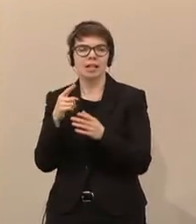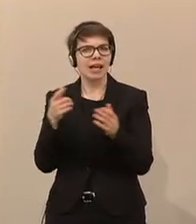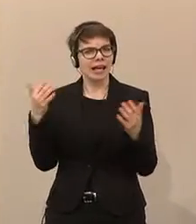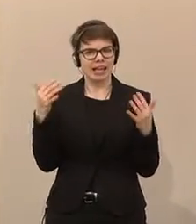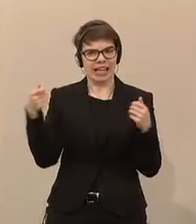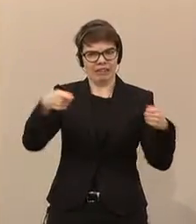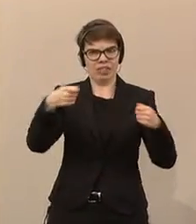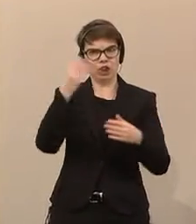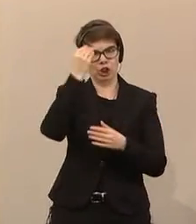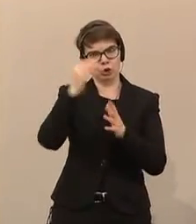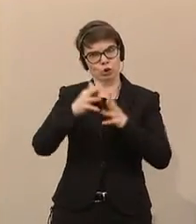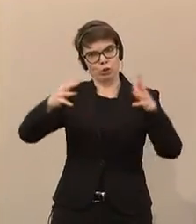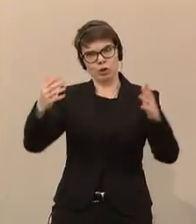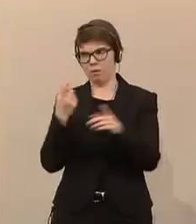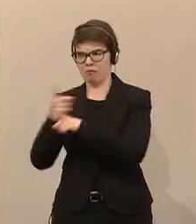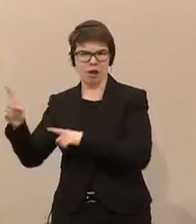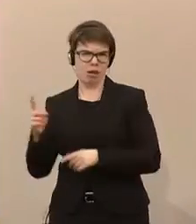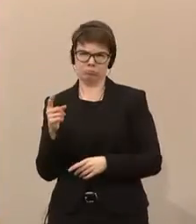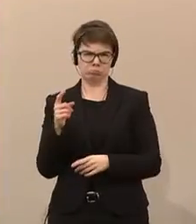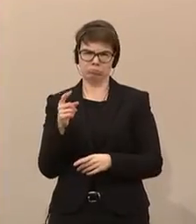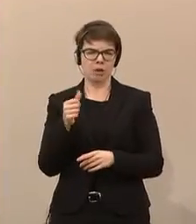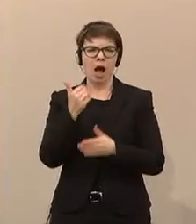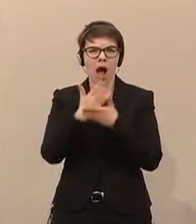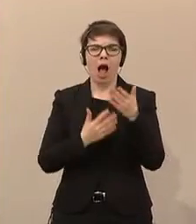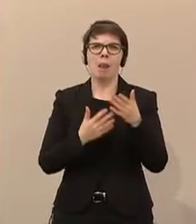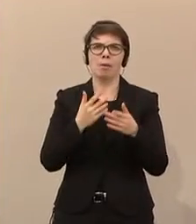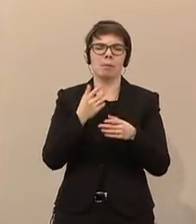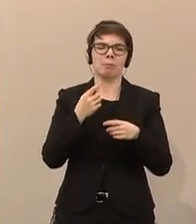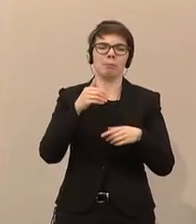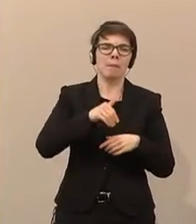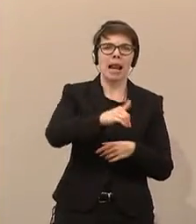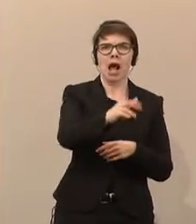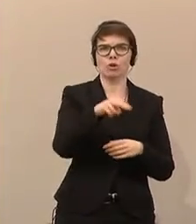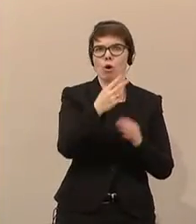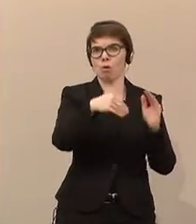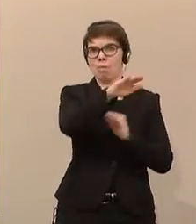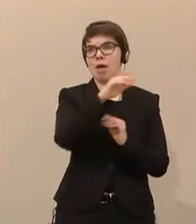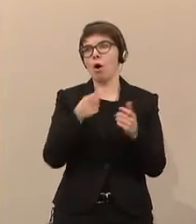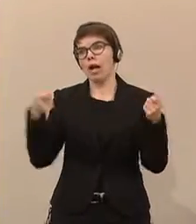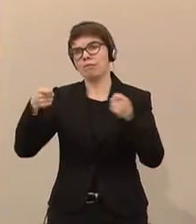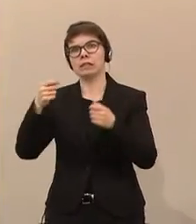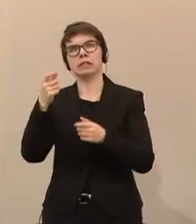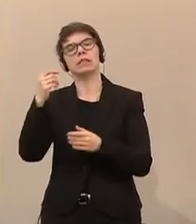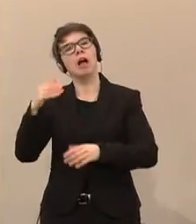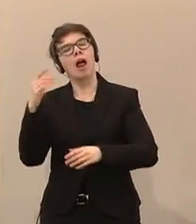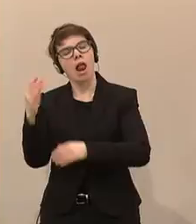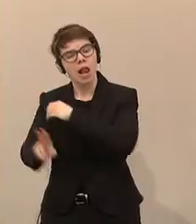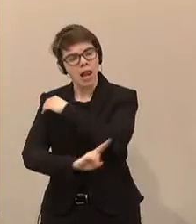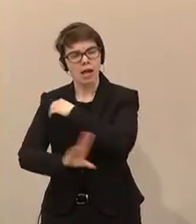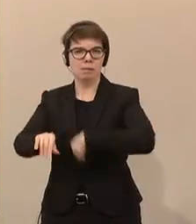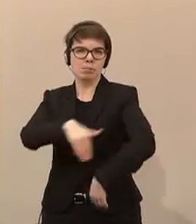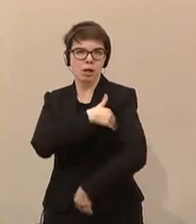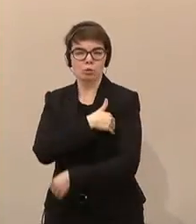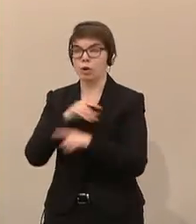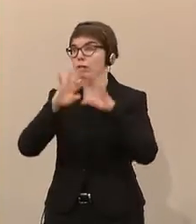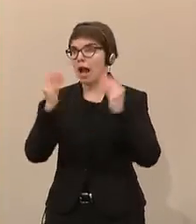geben wir eine 500 Millionen Euro mehr aus etwa. Wir investieren in den Bereich der Lehre mit Matura. Es gibt mehr Geld für die Berufsschulen, um auch die Lehre generell zu stärken. Das